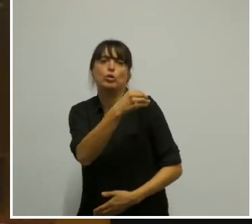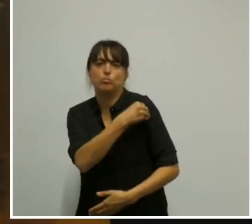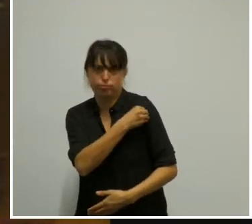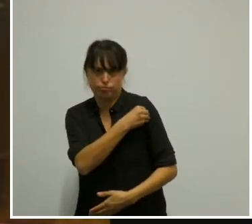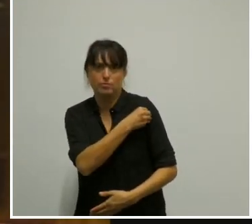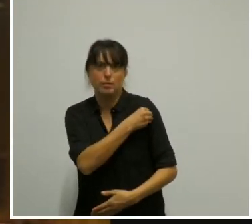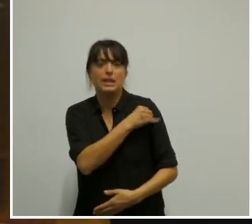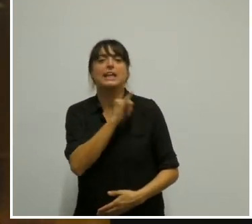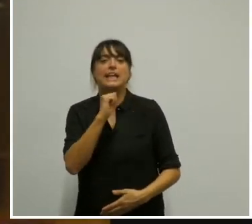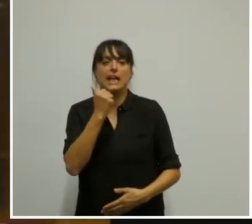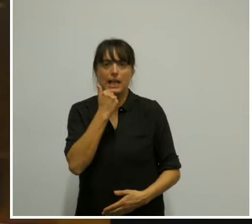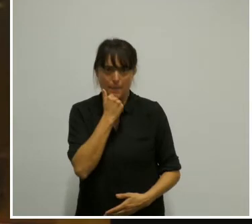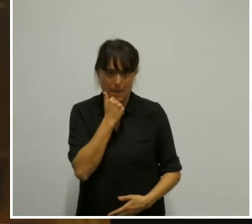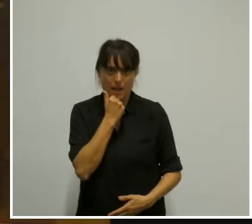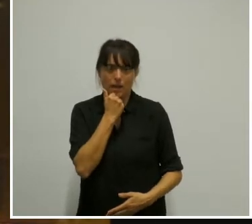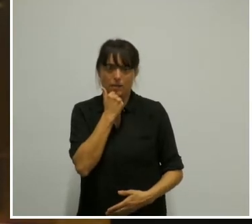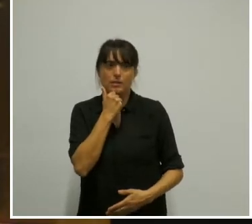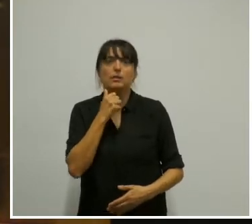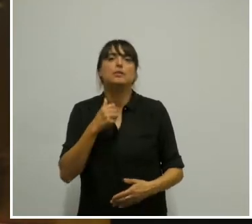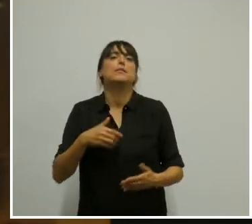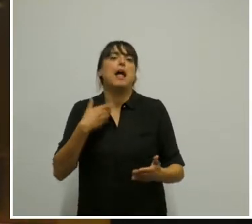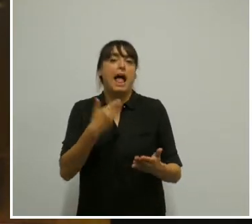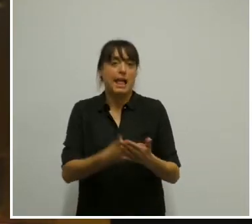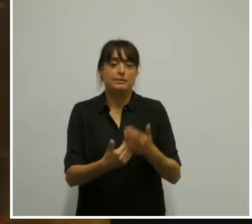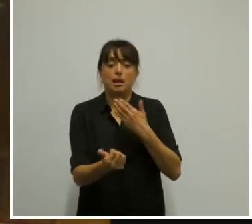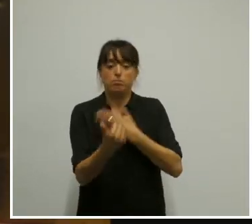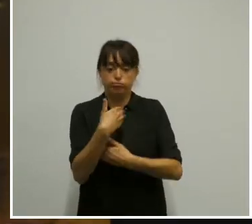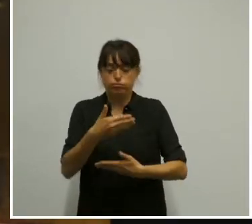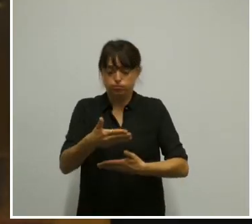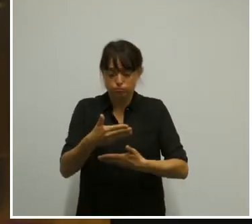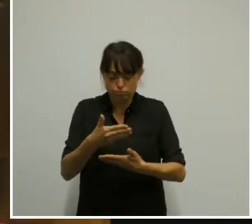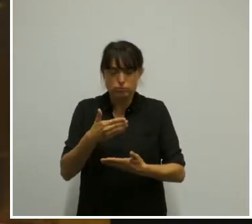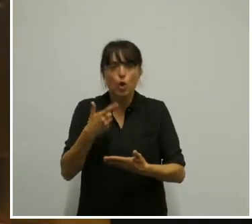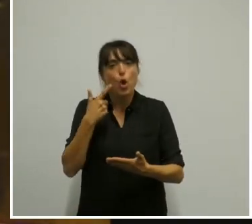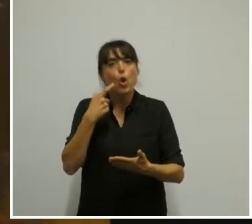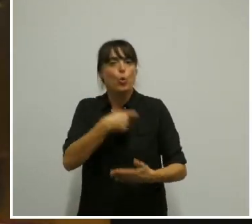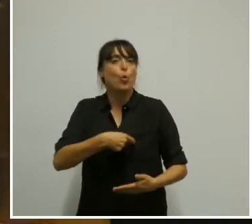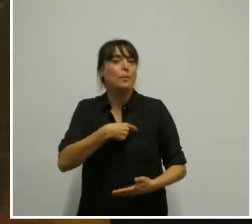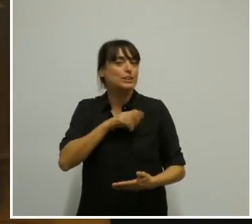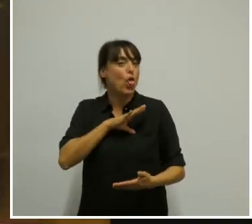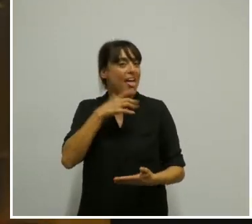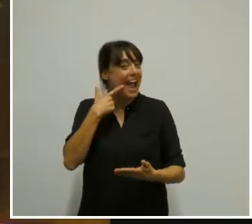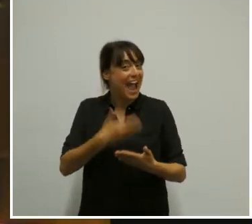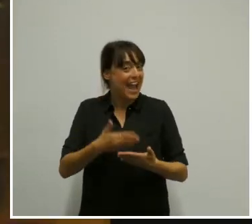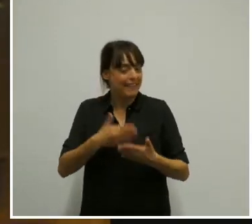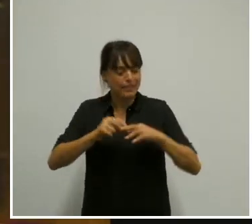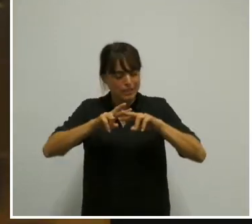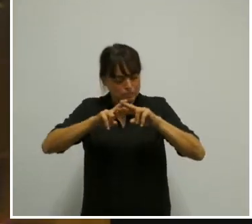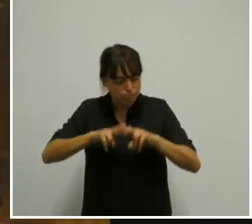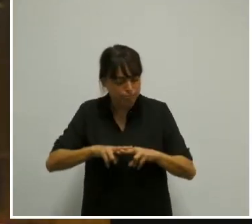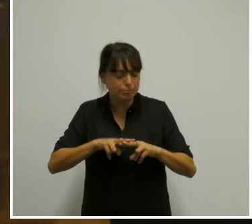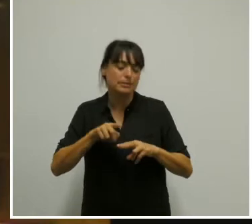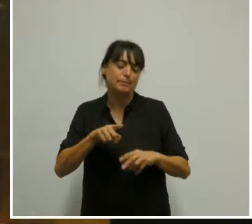una recórrer fins que arriba a la Comissió de Garanties, que són els que miren